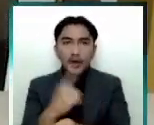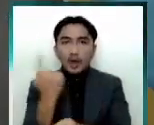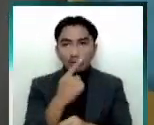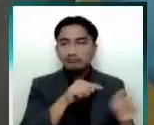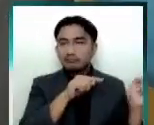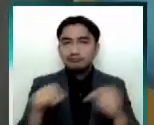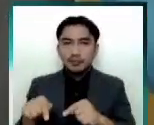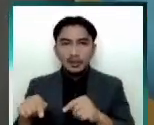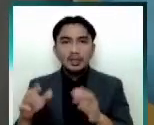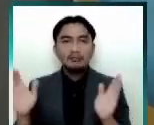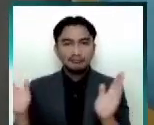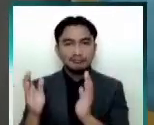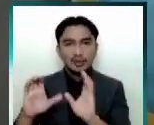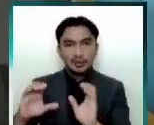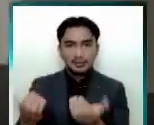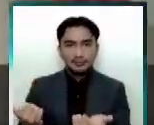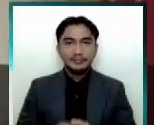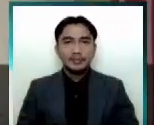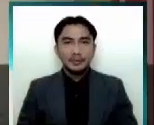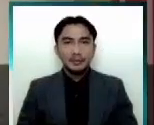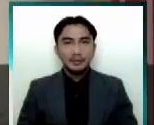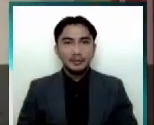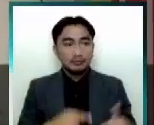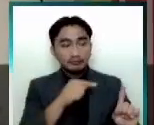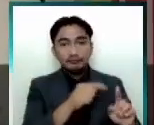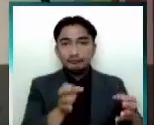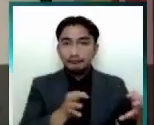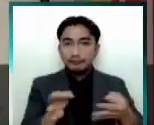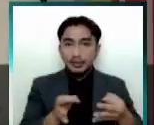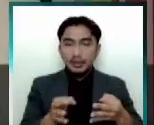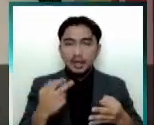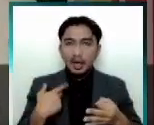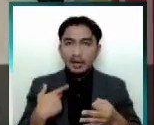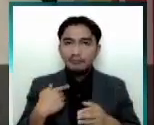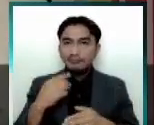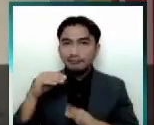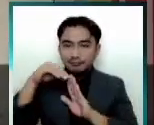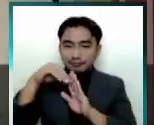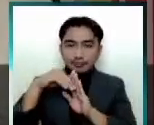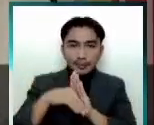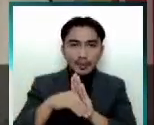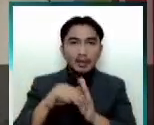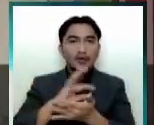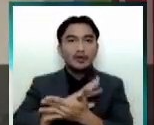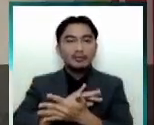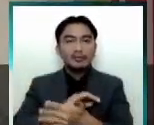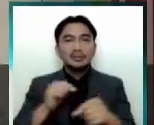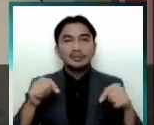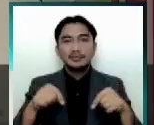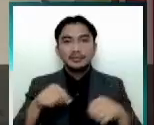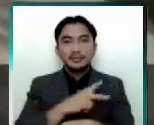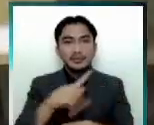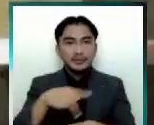sa face-to-face classes. Ipinunto rin ni Dovera ang low-risk COVID-19 classification ng bansa at ang anyay pagbaba